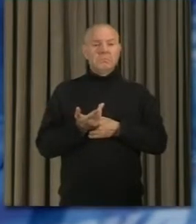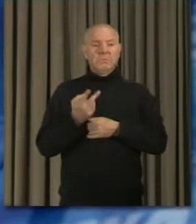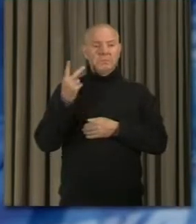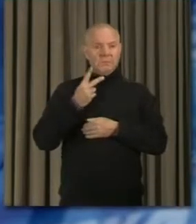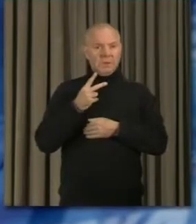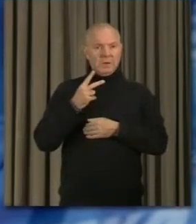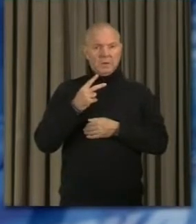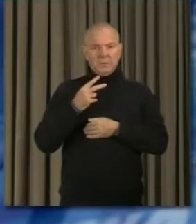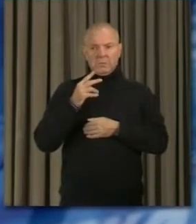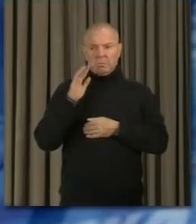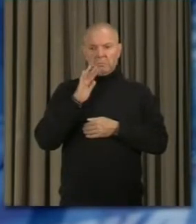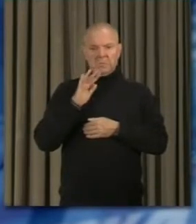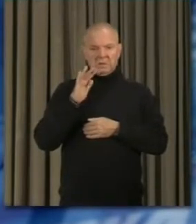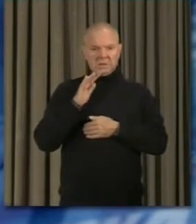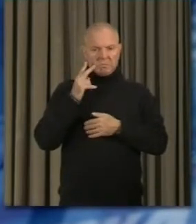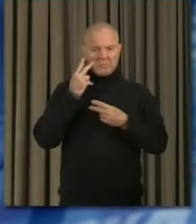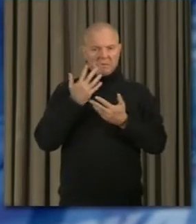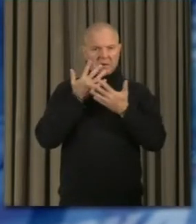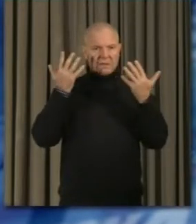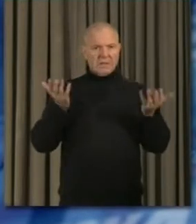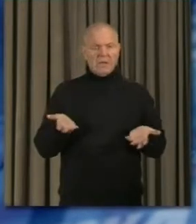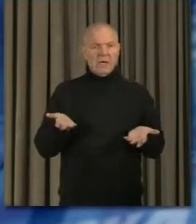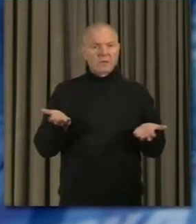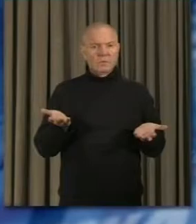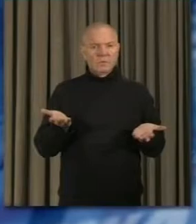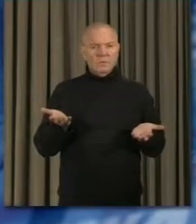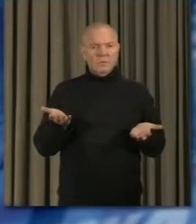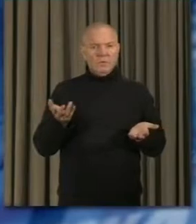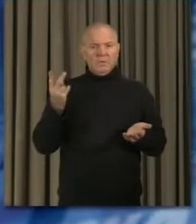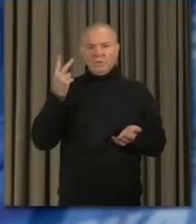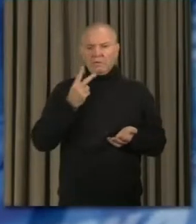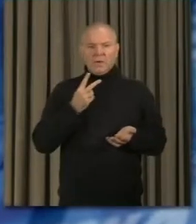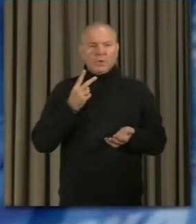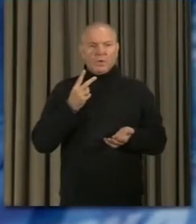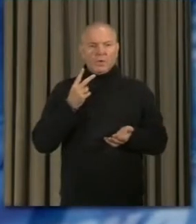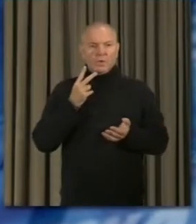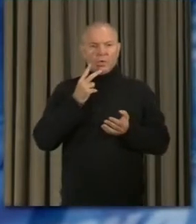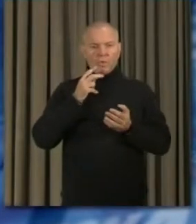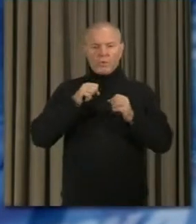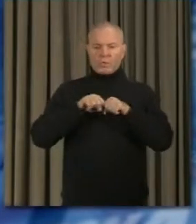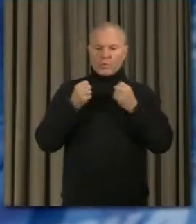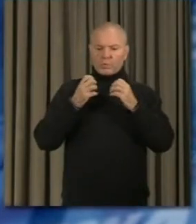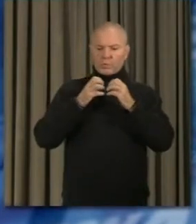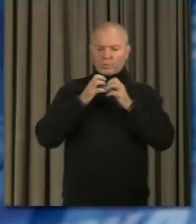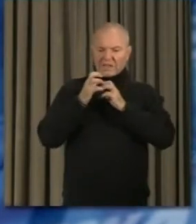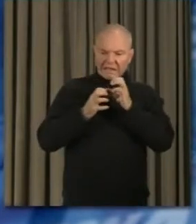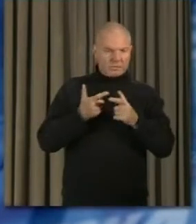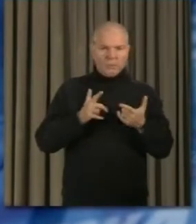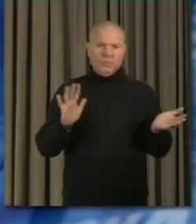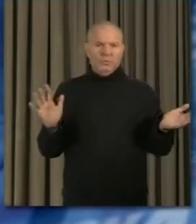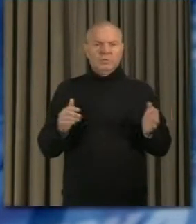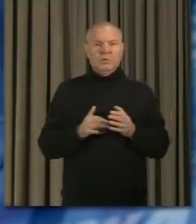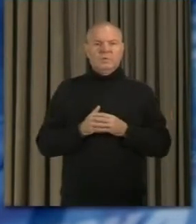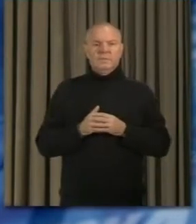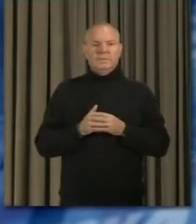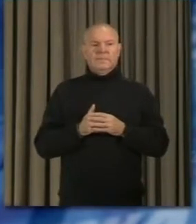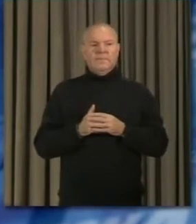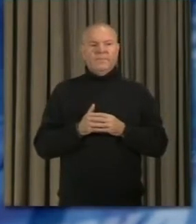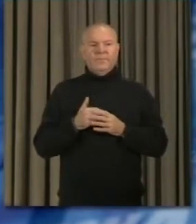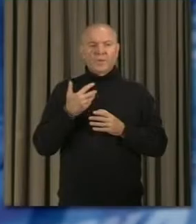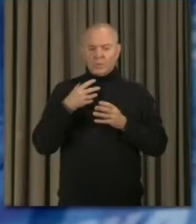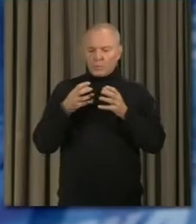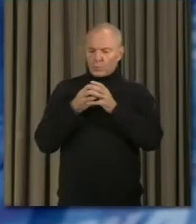i numeri parlano a sufficienza, quindi non vedo questa grande spaccatura. Una corrente guidata dal